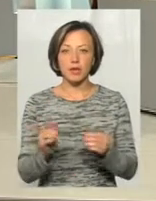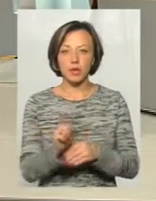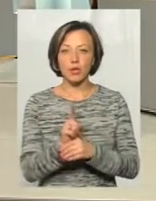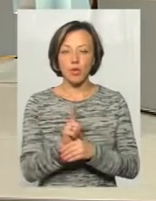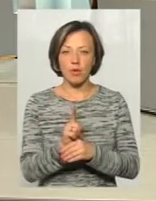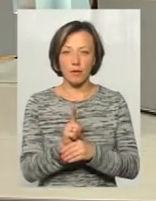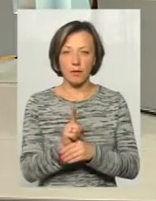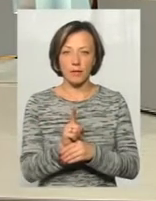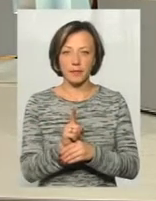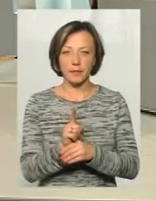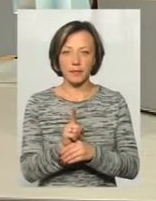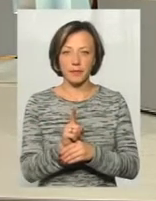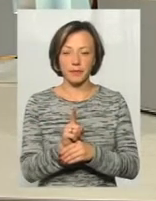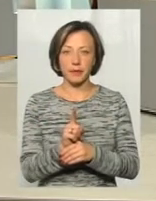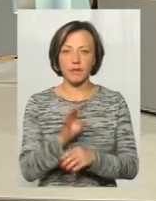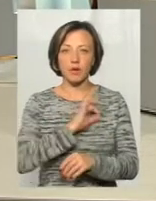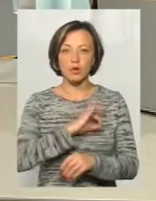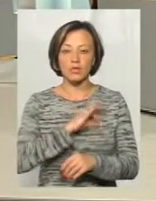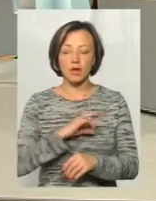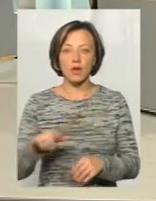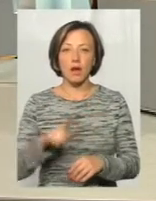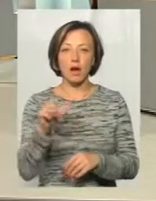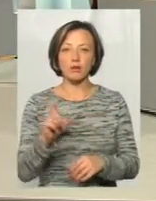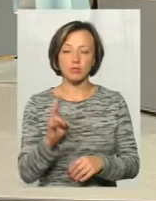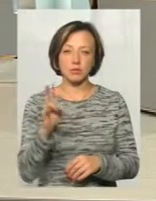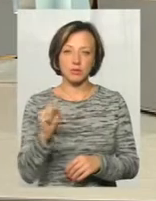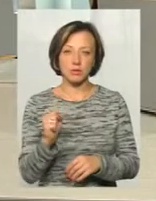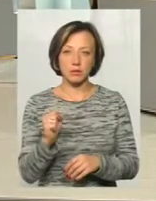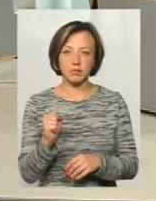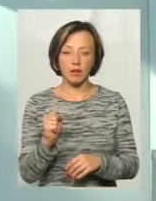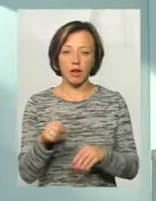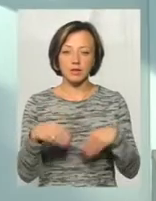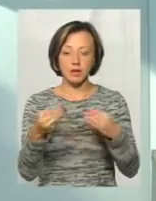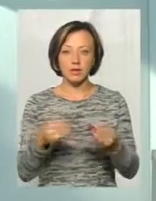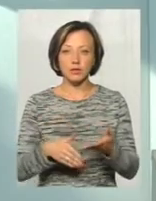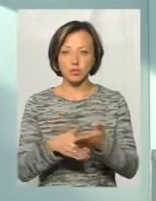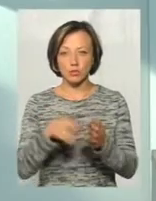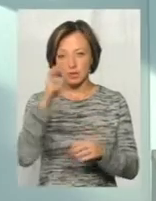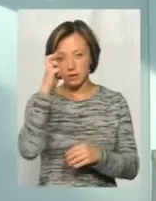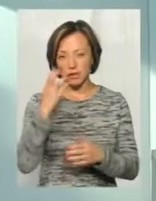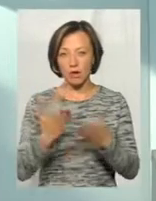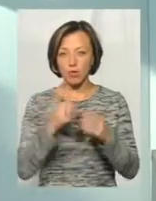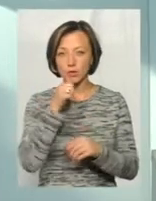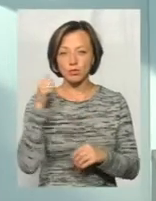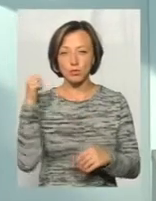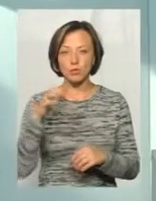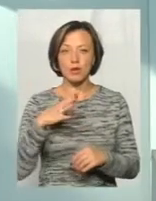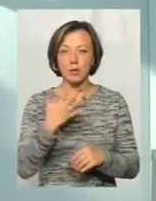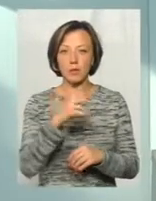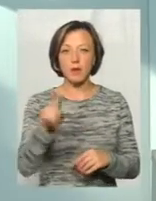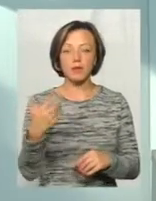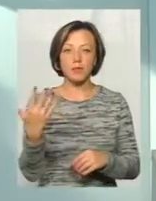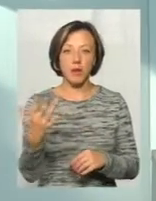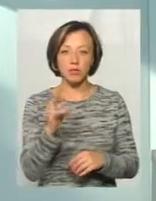норма використання природнього газу при призначенні субсидії. Якщо в минулому воно становило